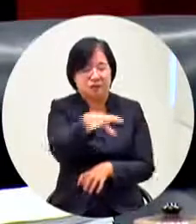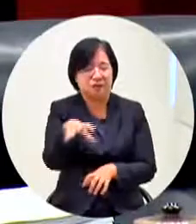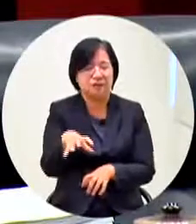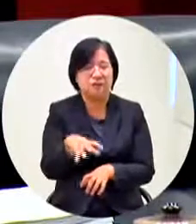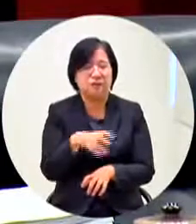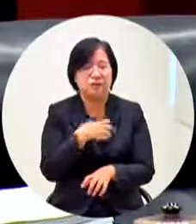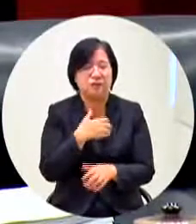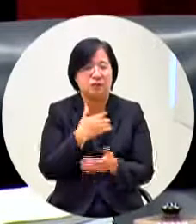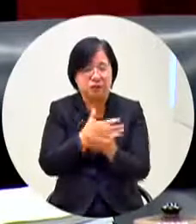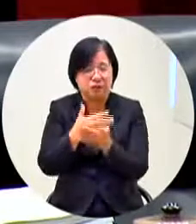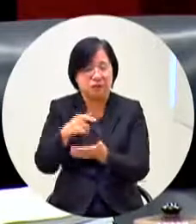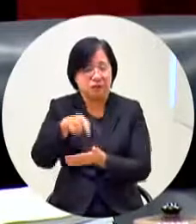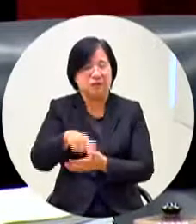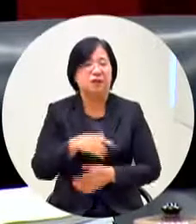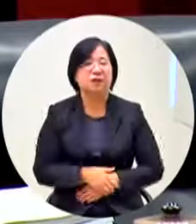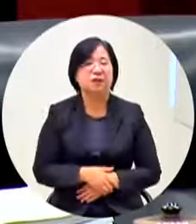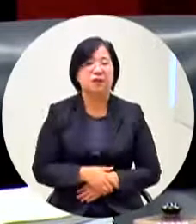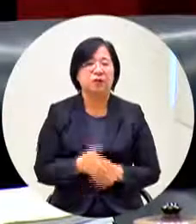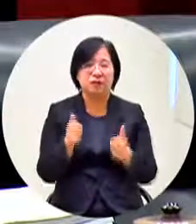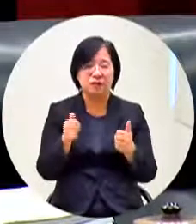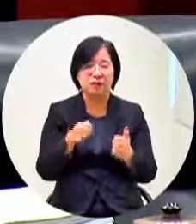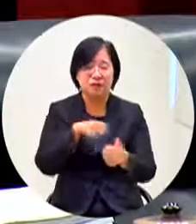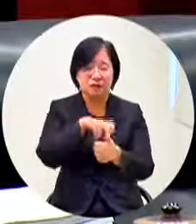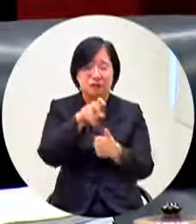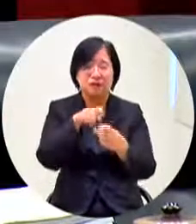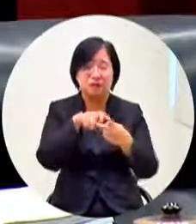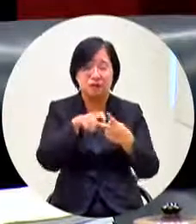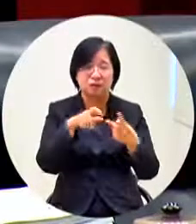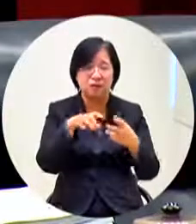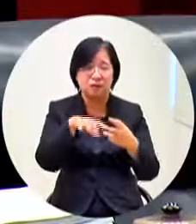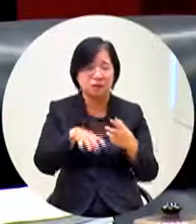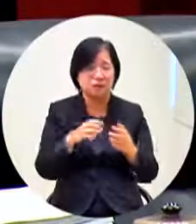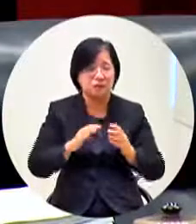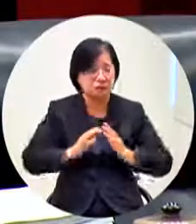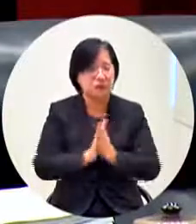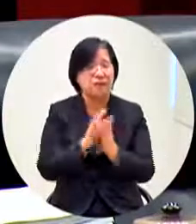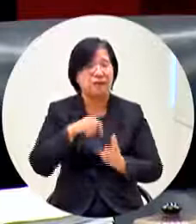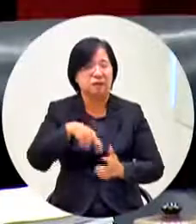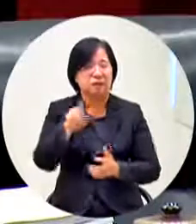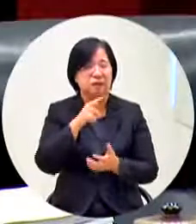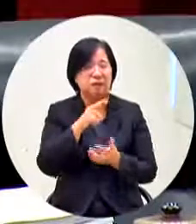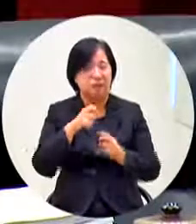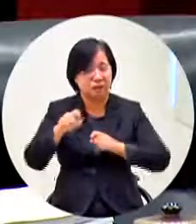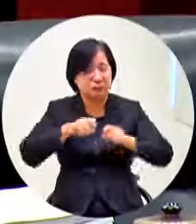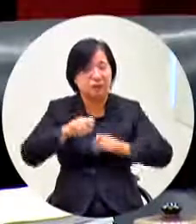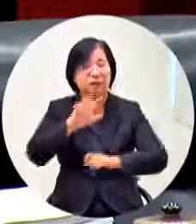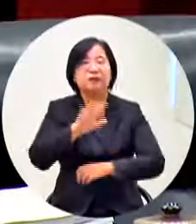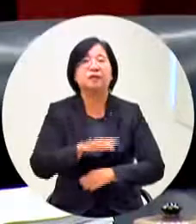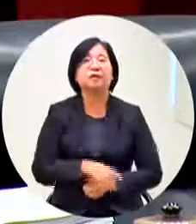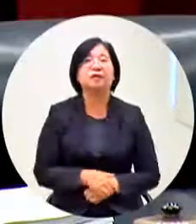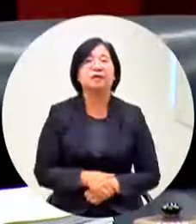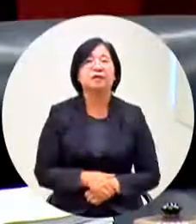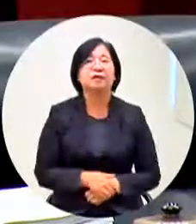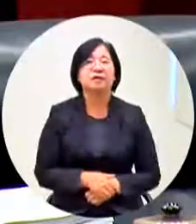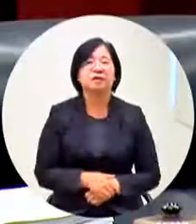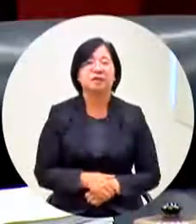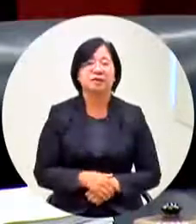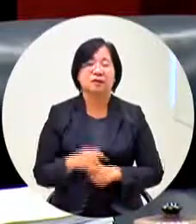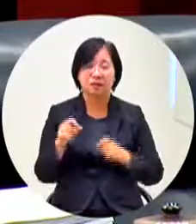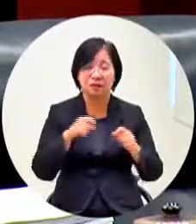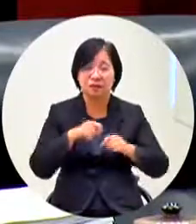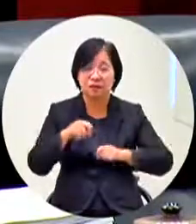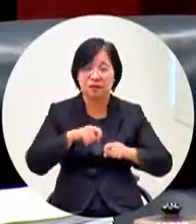所以我也要感谢我们养工处相当用心，马上就帮我们去做这个规划，然后这个规划在我